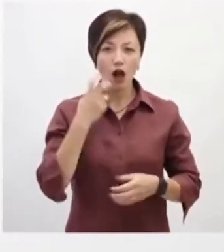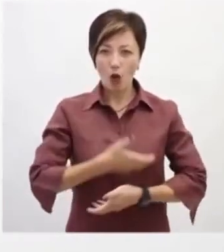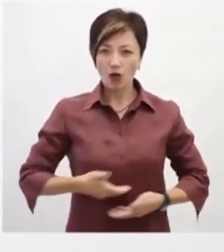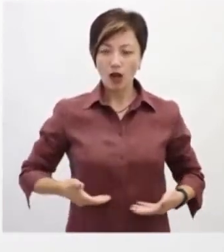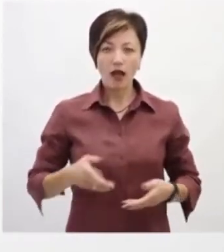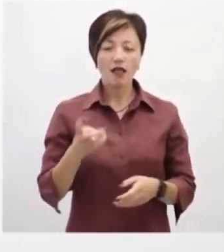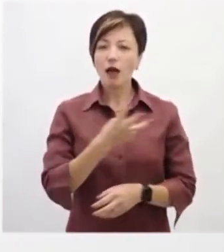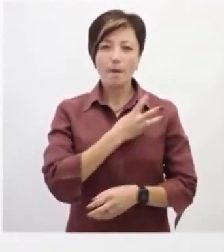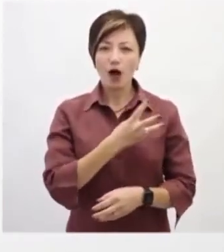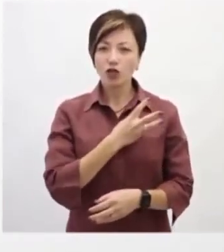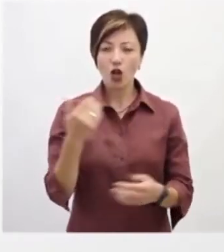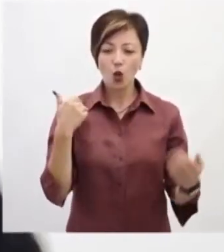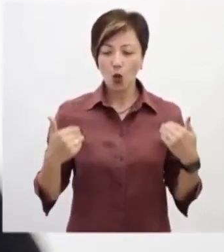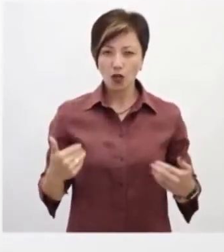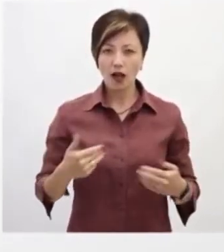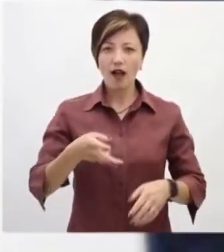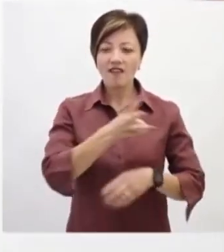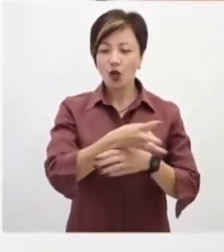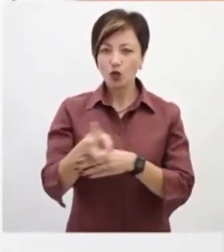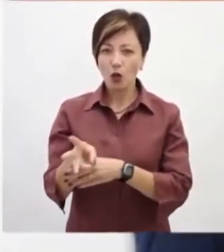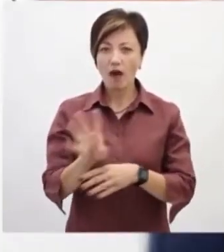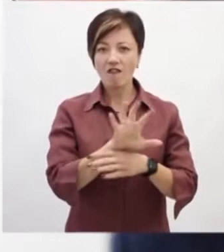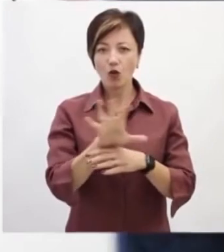відеозйомка та фотозйомка сексуального характеру.